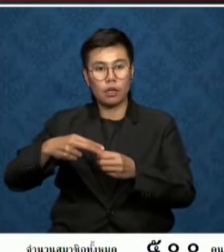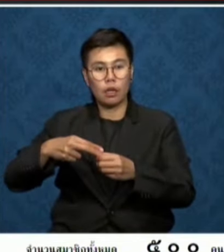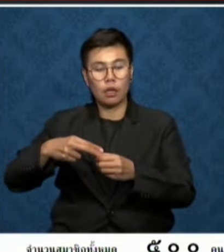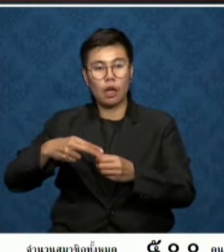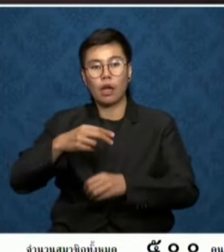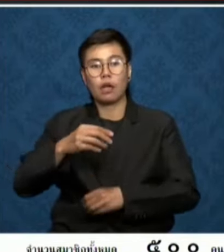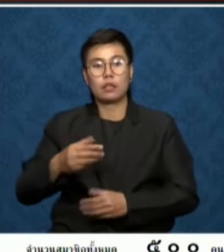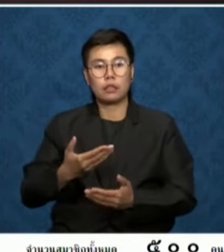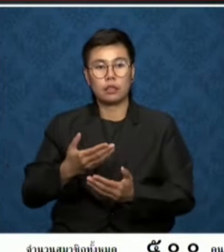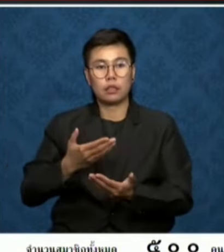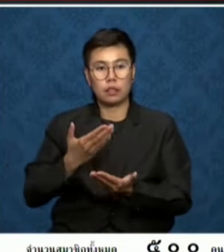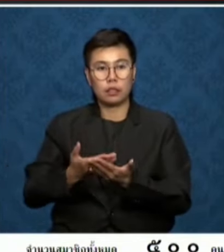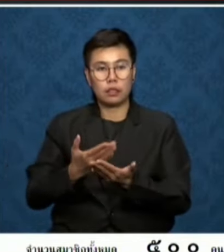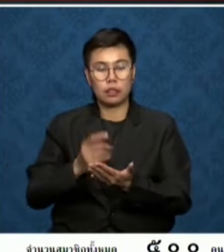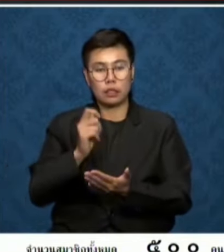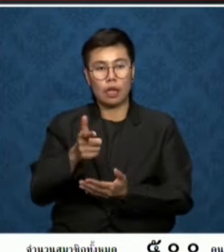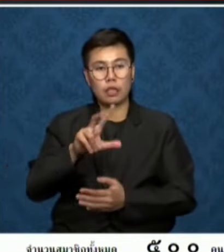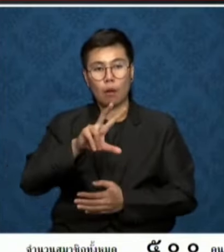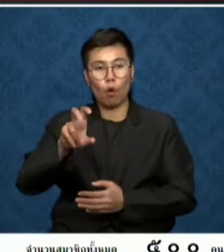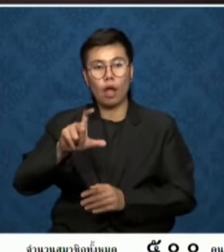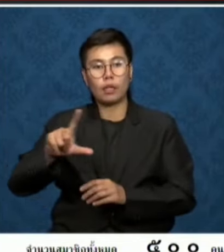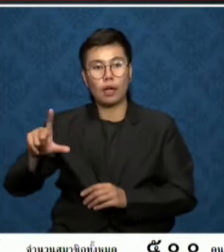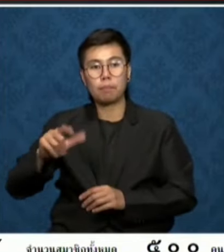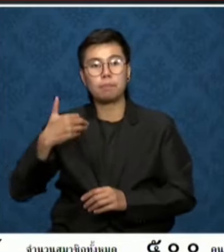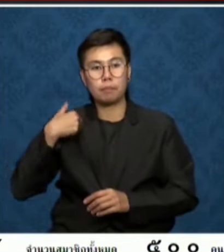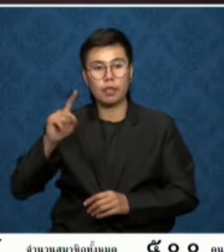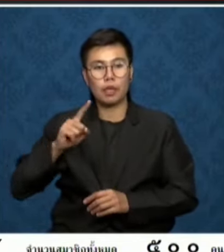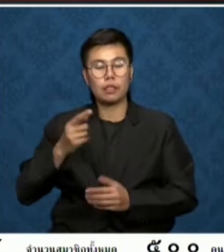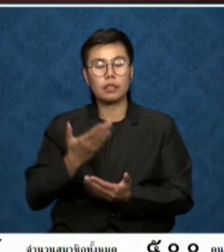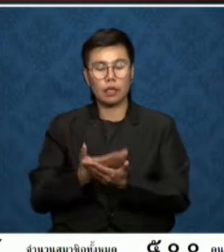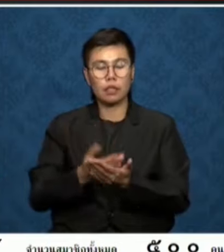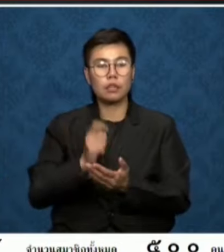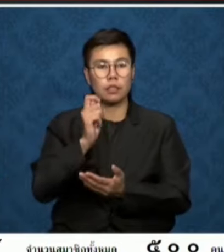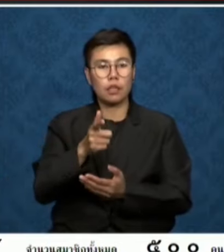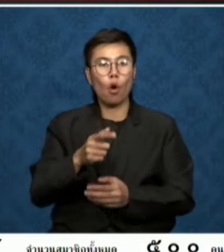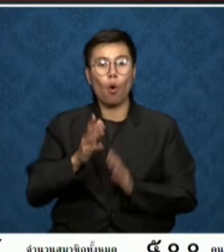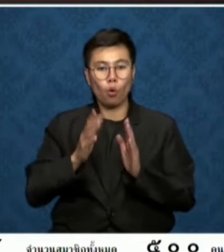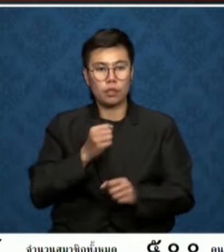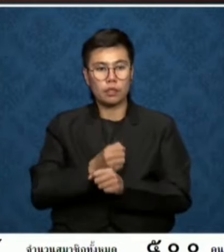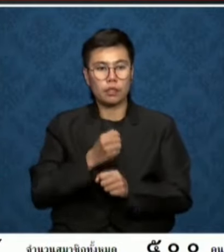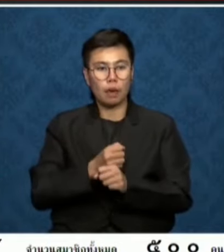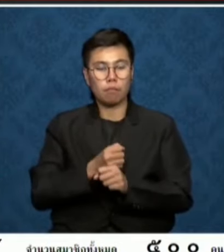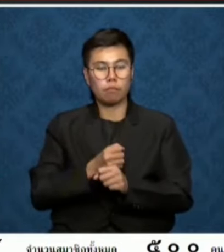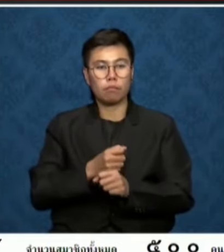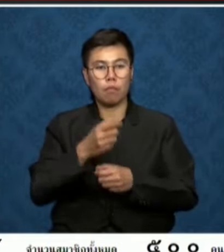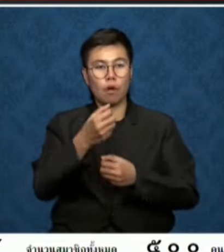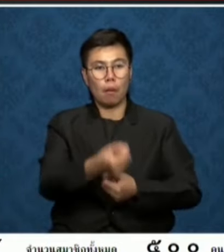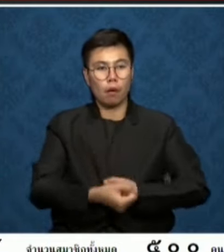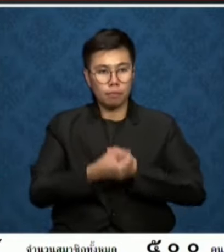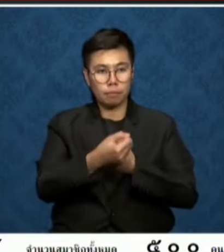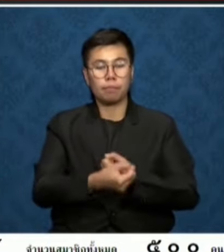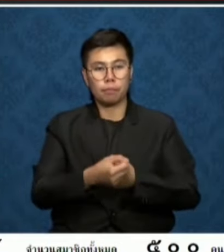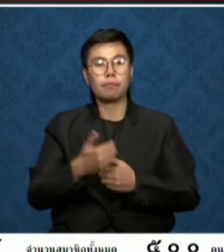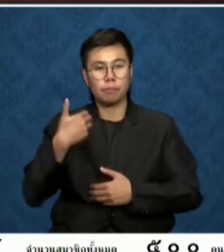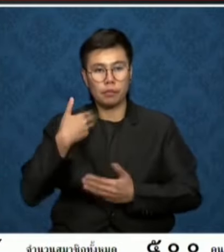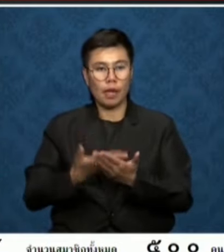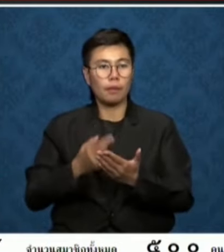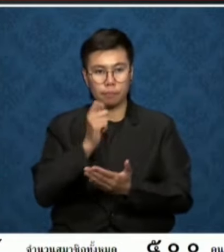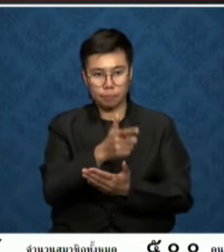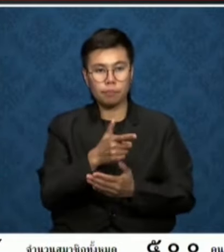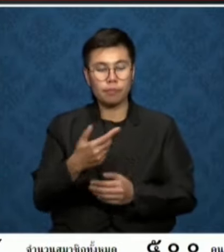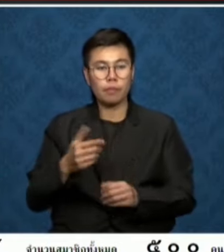ครับว่าเงินมันถึงมือพี่น้องชาวเกษตรกรชาวสวนปาล์มจริงๆครับแต่ที่เหลือครับ441ล้านบาทครับเอามาสร้างโรงไฟฟ้า